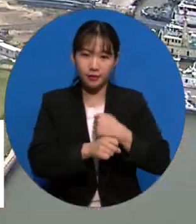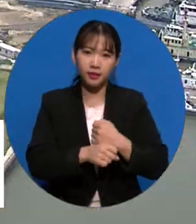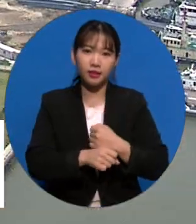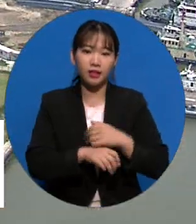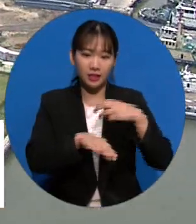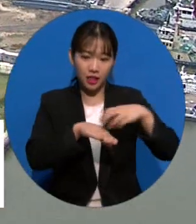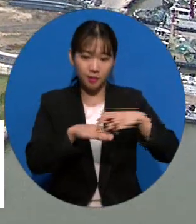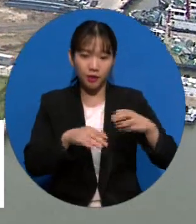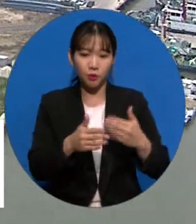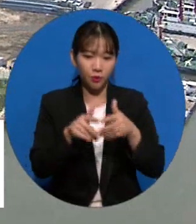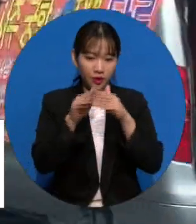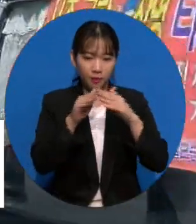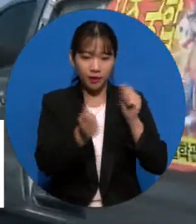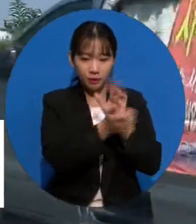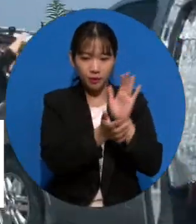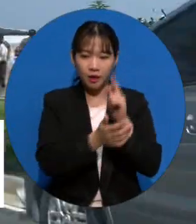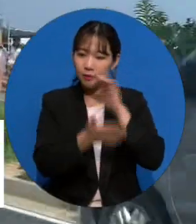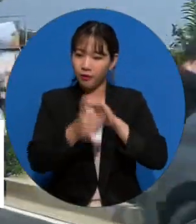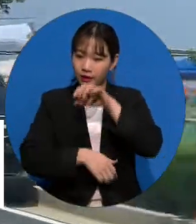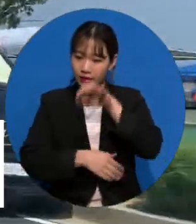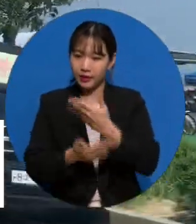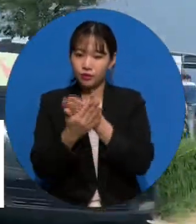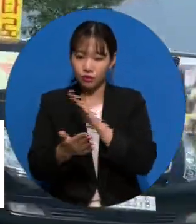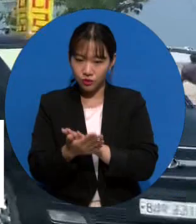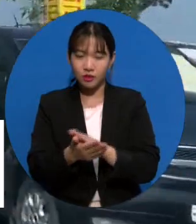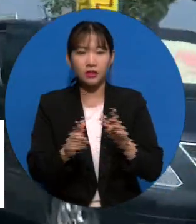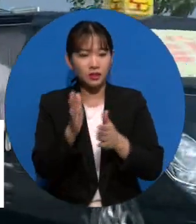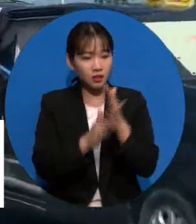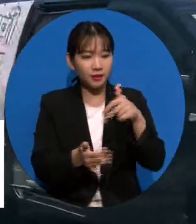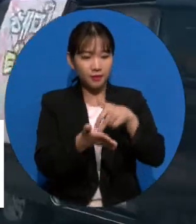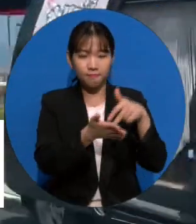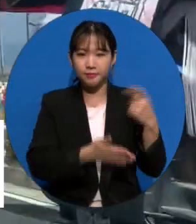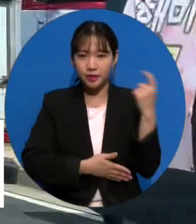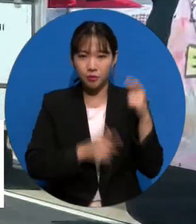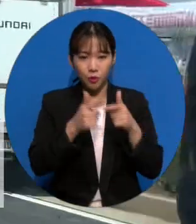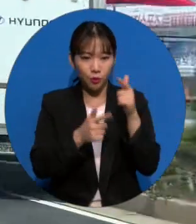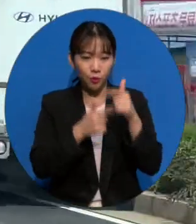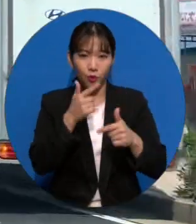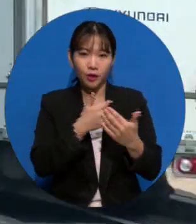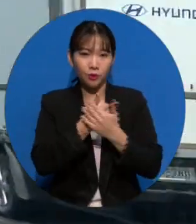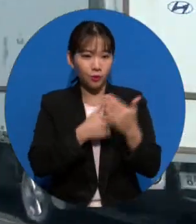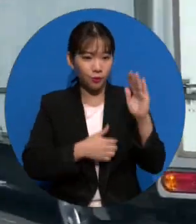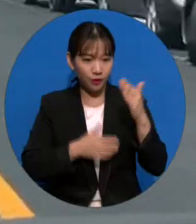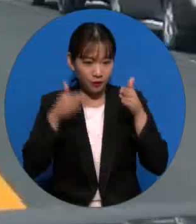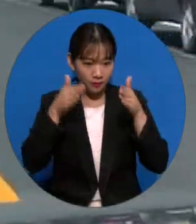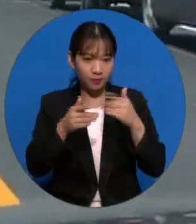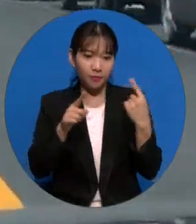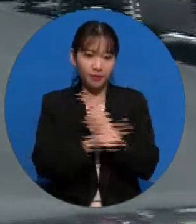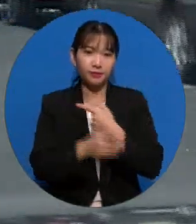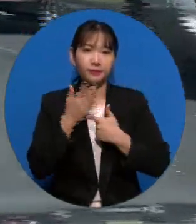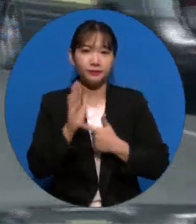삼학도 유원지 개발 논란 평화광장 리모델링 등 은 시민들의 의견을 수렴 에 목표에 도움이 되는 방향으로 개선하겠다 고